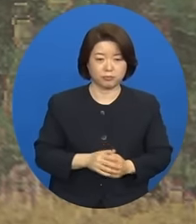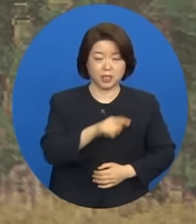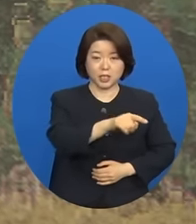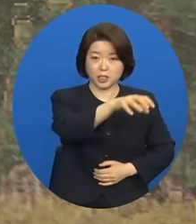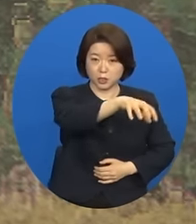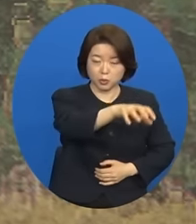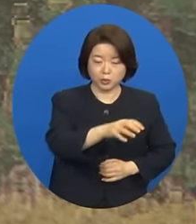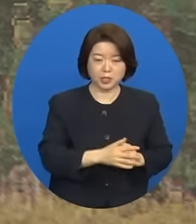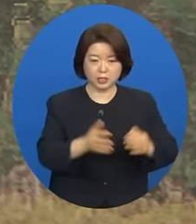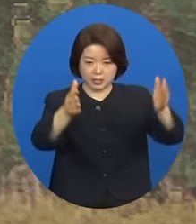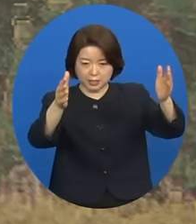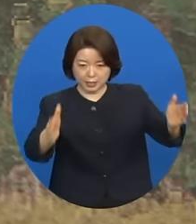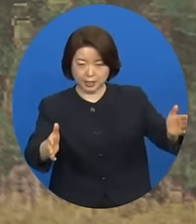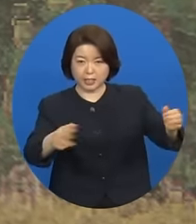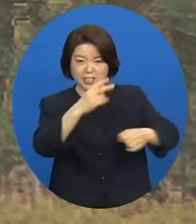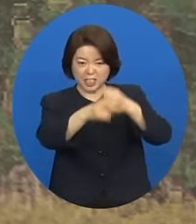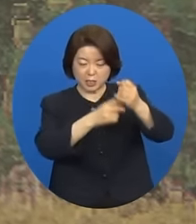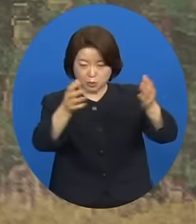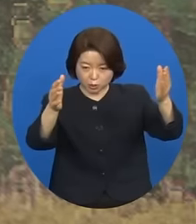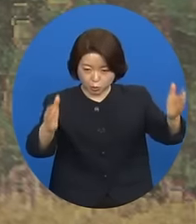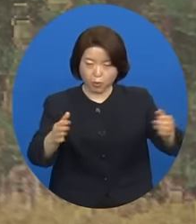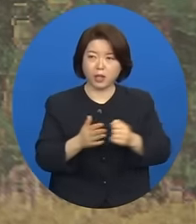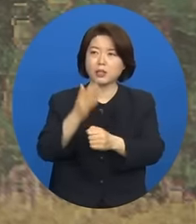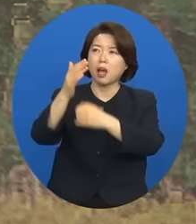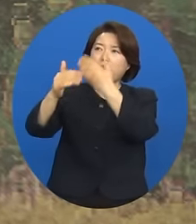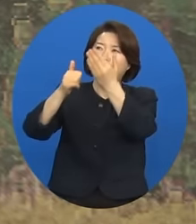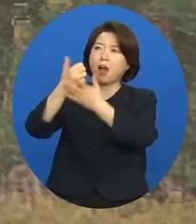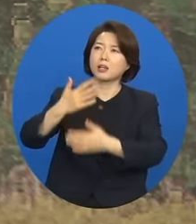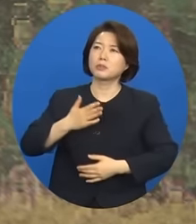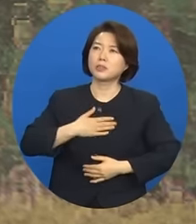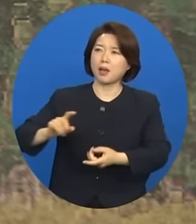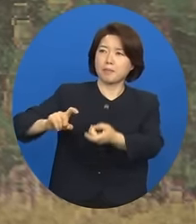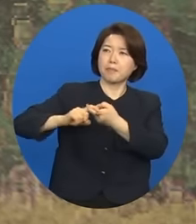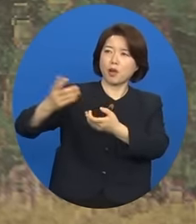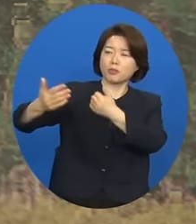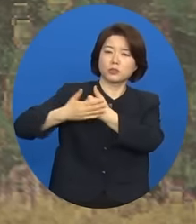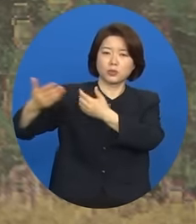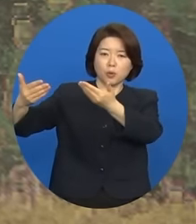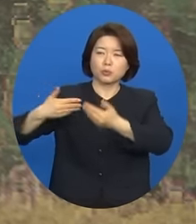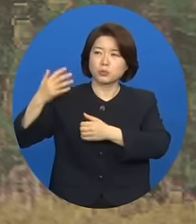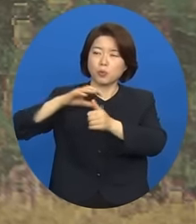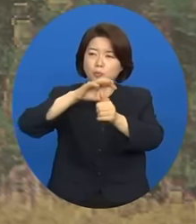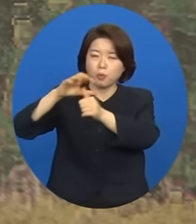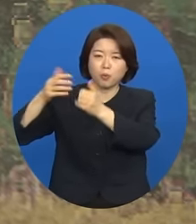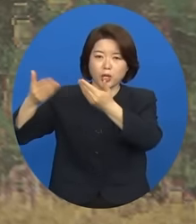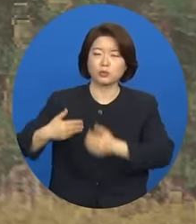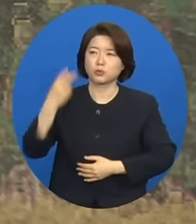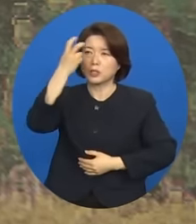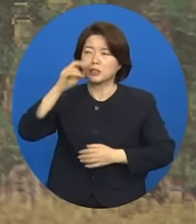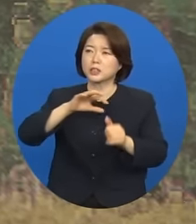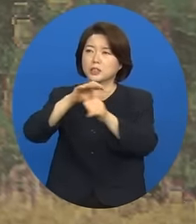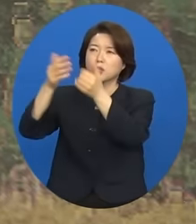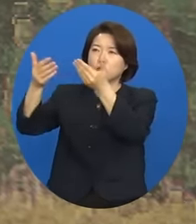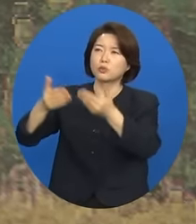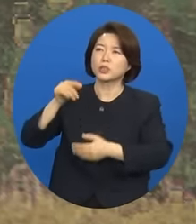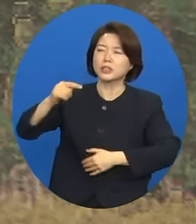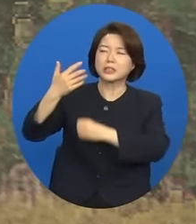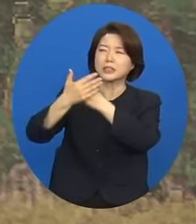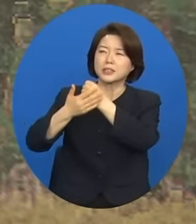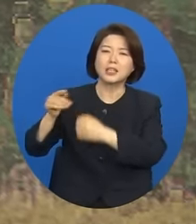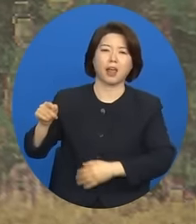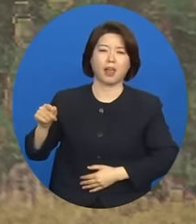기간을 지나면서 그 하나님이 나에게 편들어주시고 보호해주시고 지켜주시는 그 은혜를